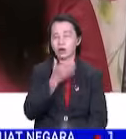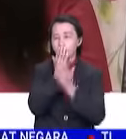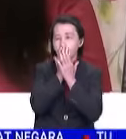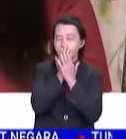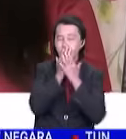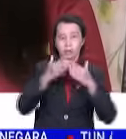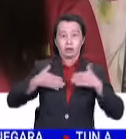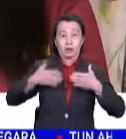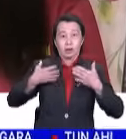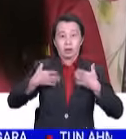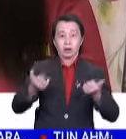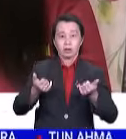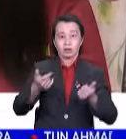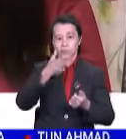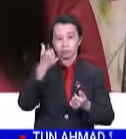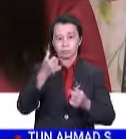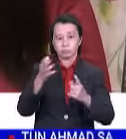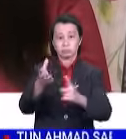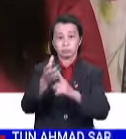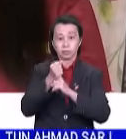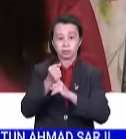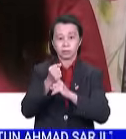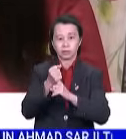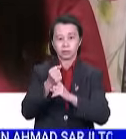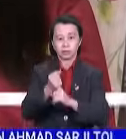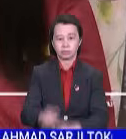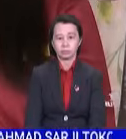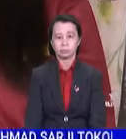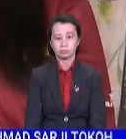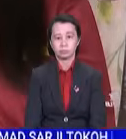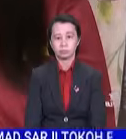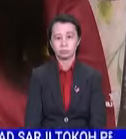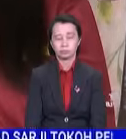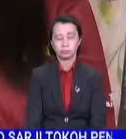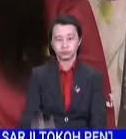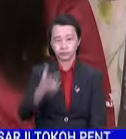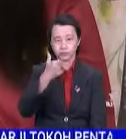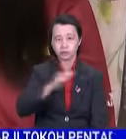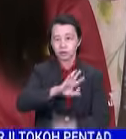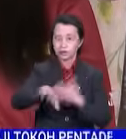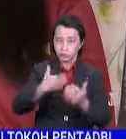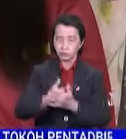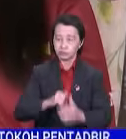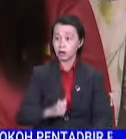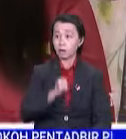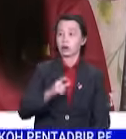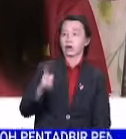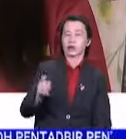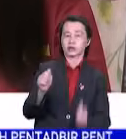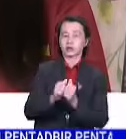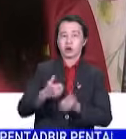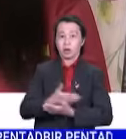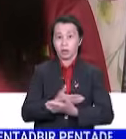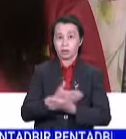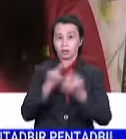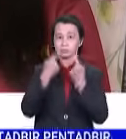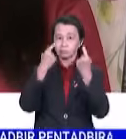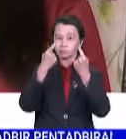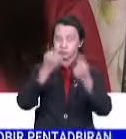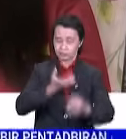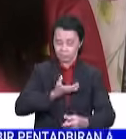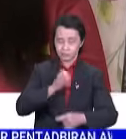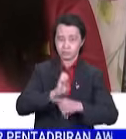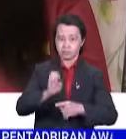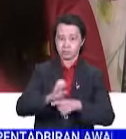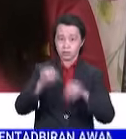dengan gembira sekali lagi kita tes kartawinata Gmail semua-semua berbangga dengan pencapaiannya lagi-lagi pun